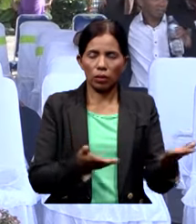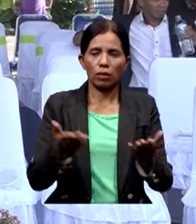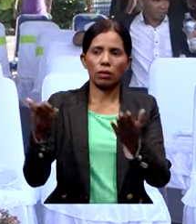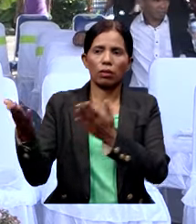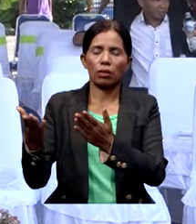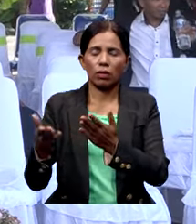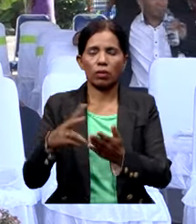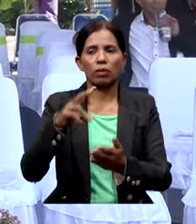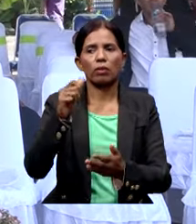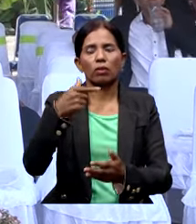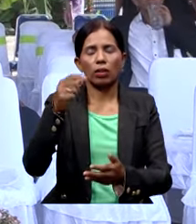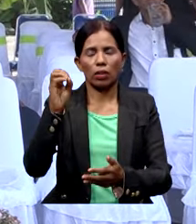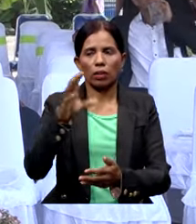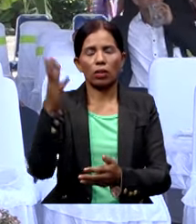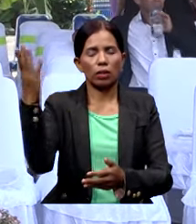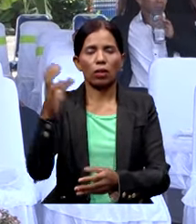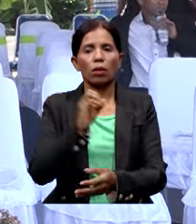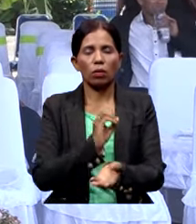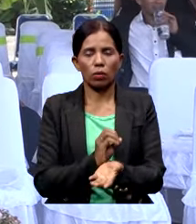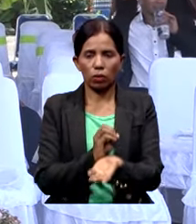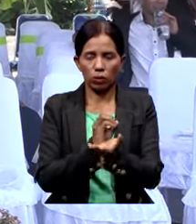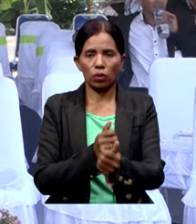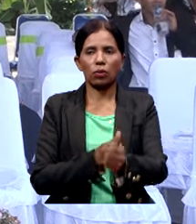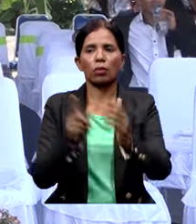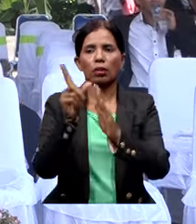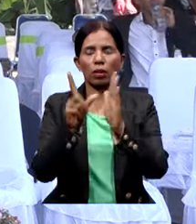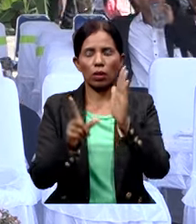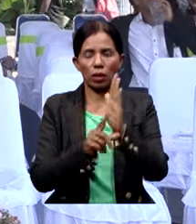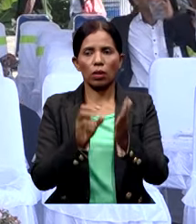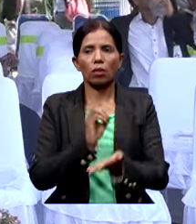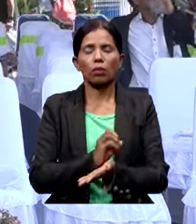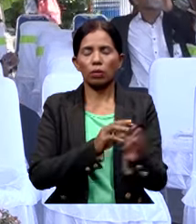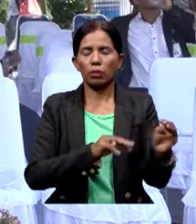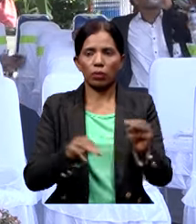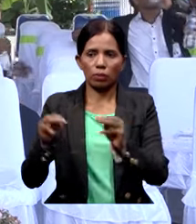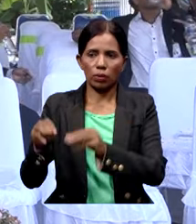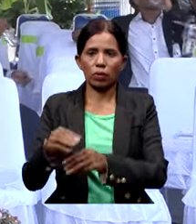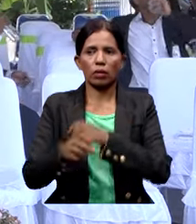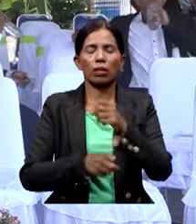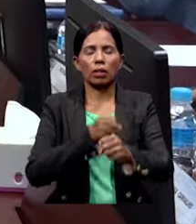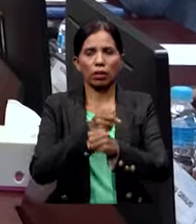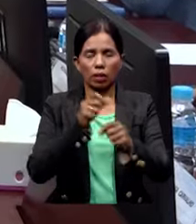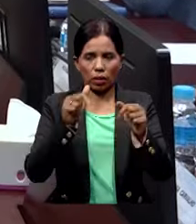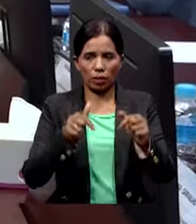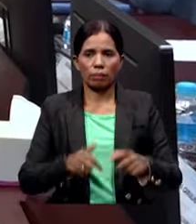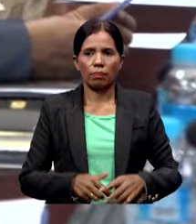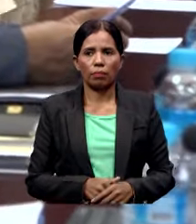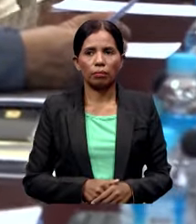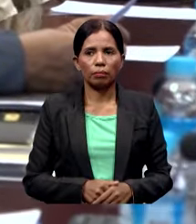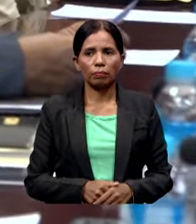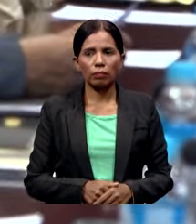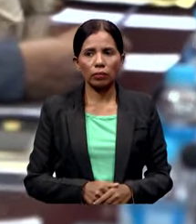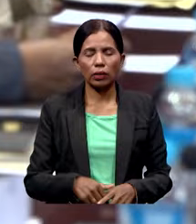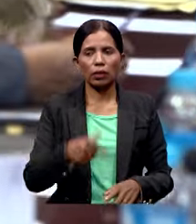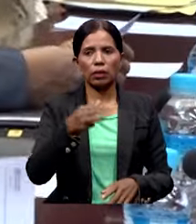vago ne beke iha hela iha raiwa tuir le raiwa ni ne beke fa ingaltera iha iha tinang idane alain dene